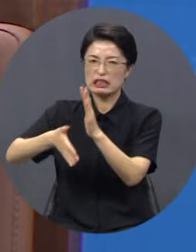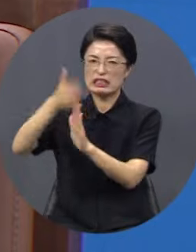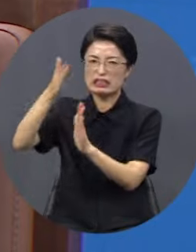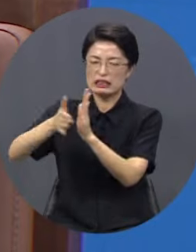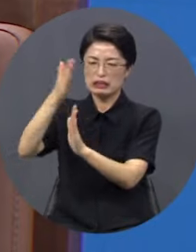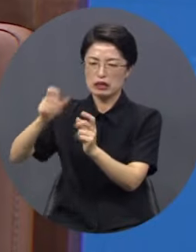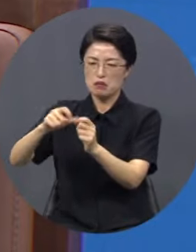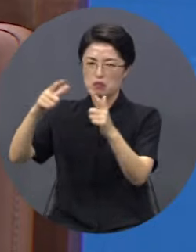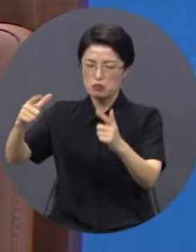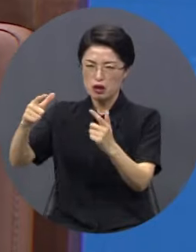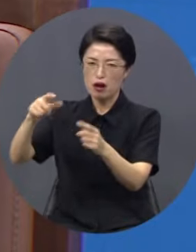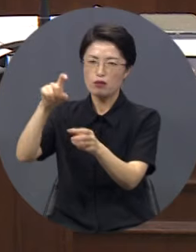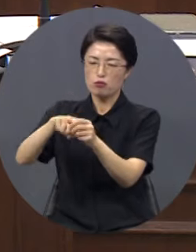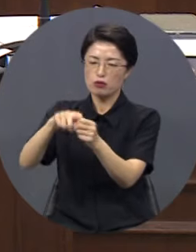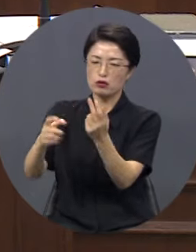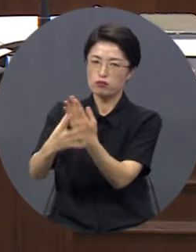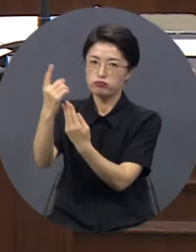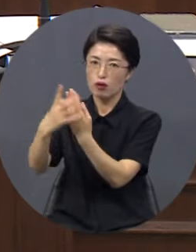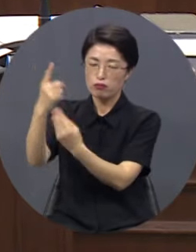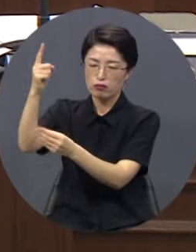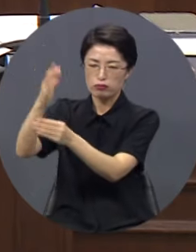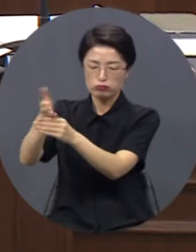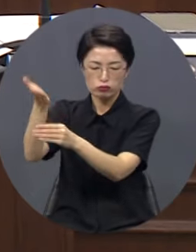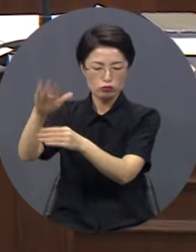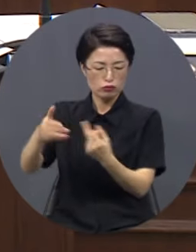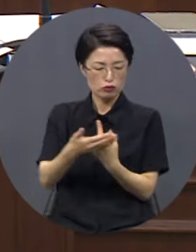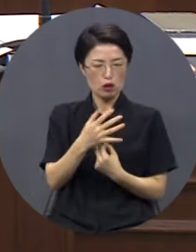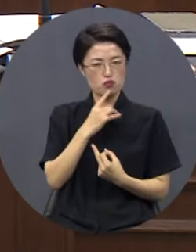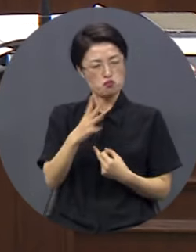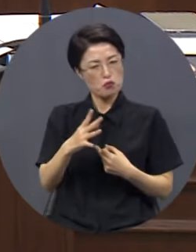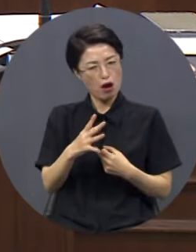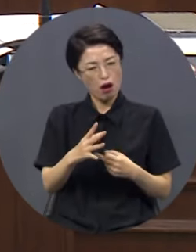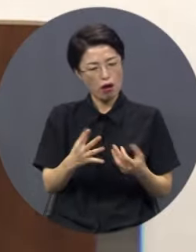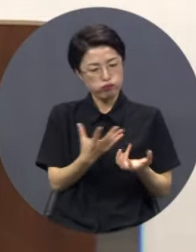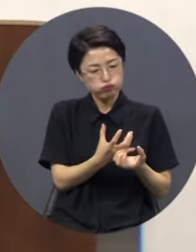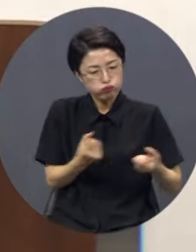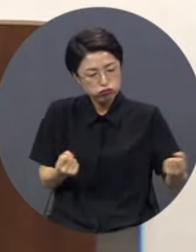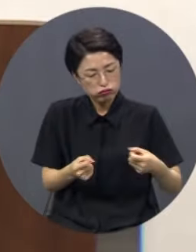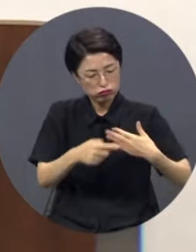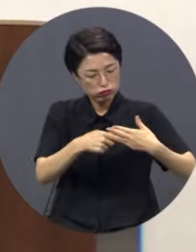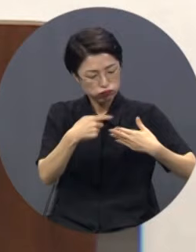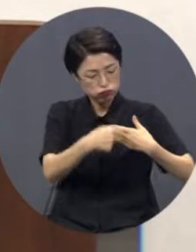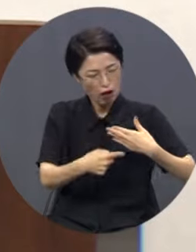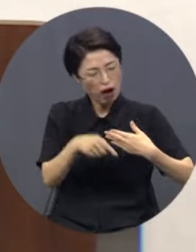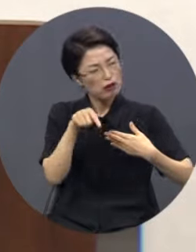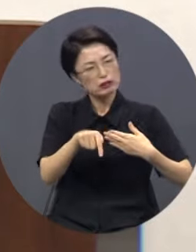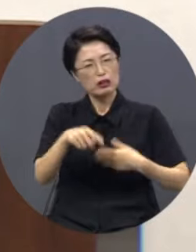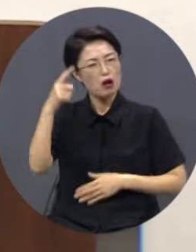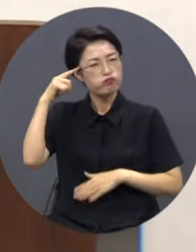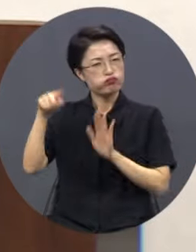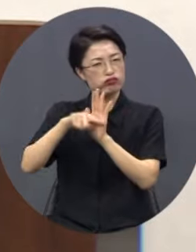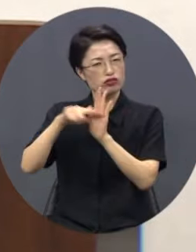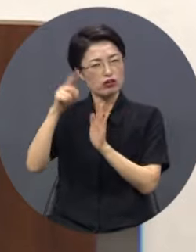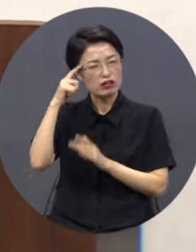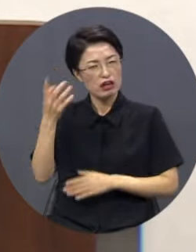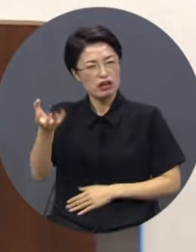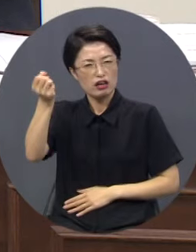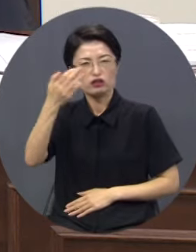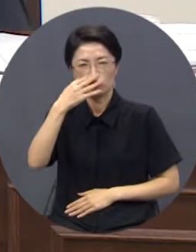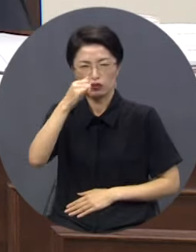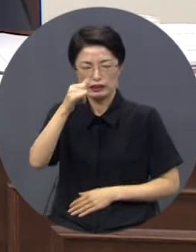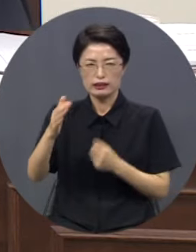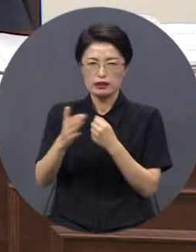메시를 을 주만 하는 것은 부정으로 볼 수 있다며 정부를